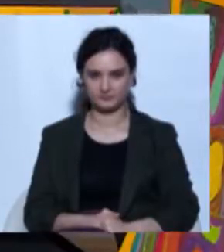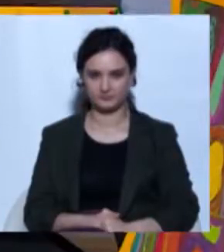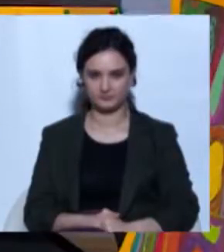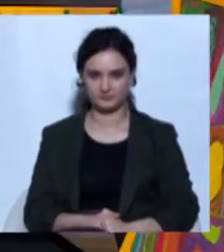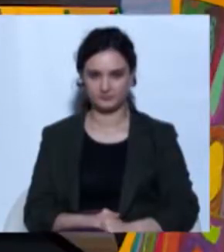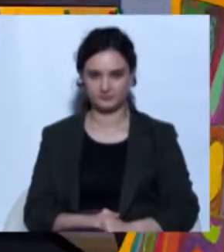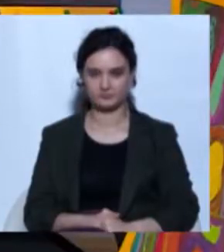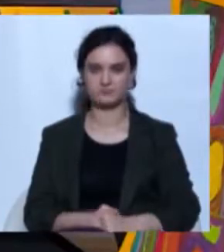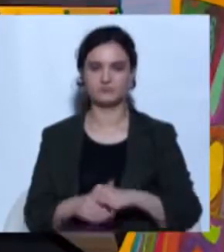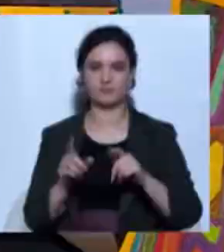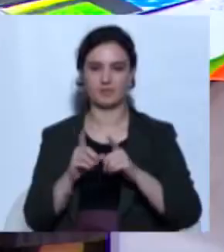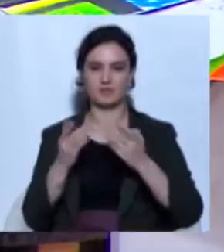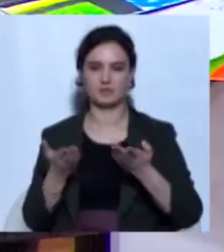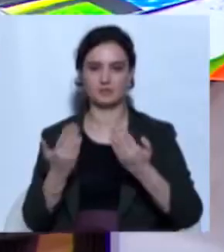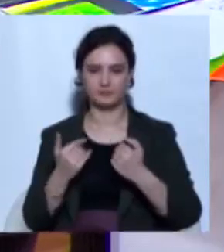აი ესე.